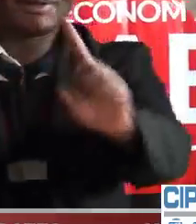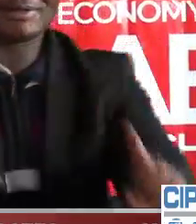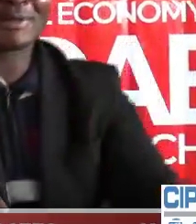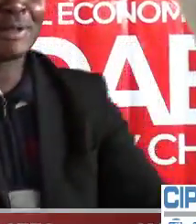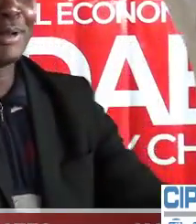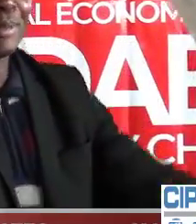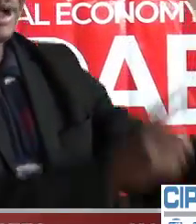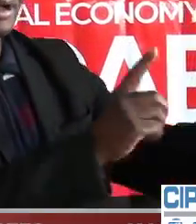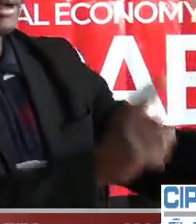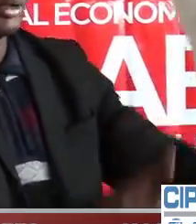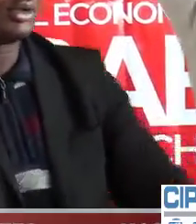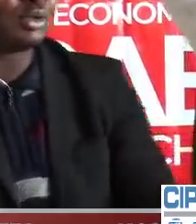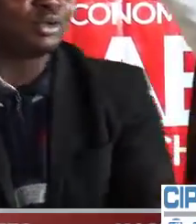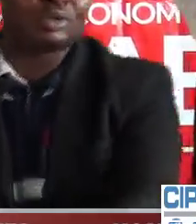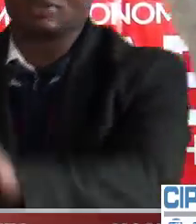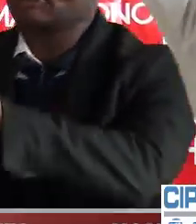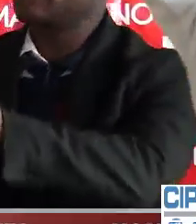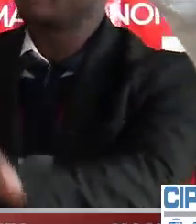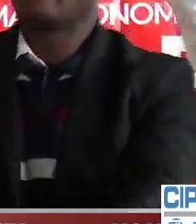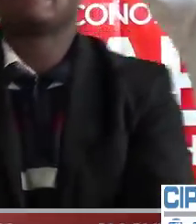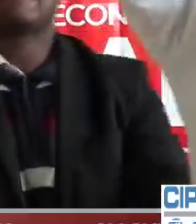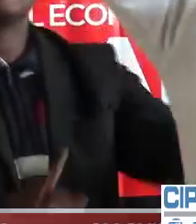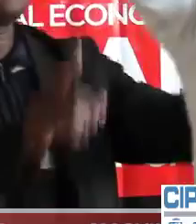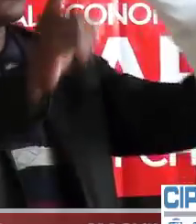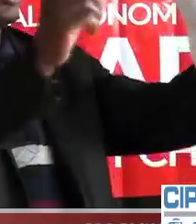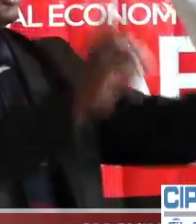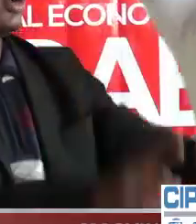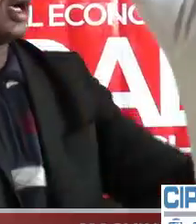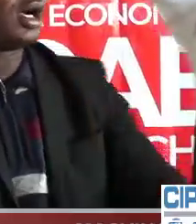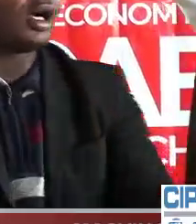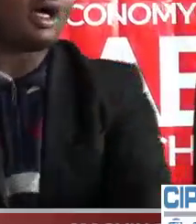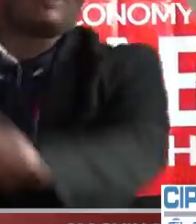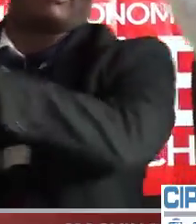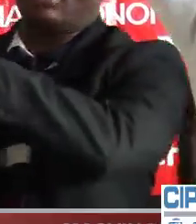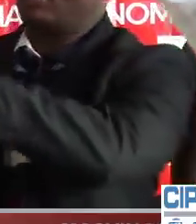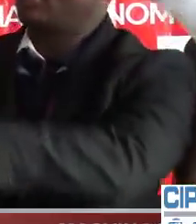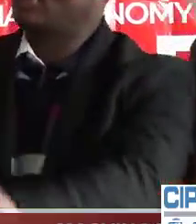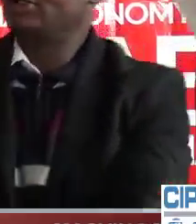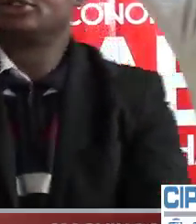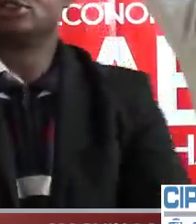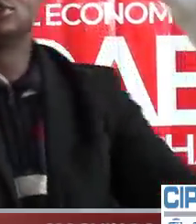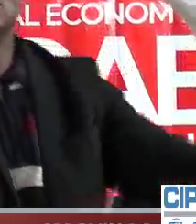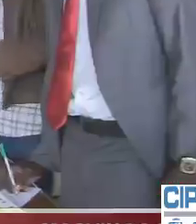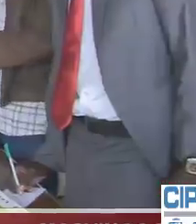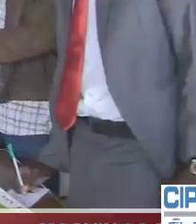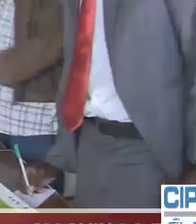utari semandu Iva gamba